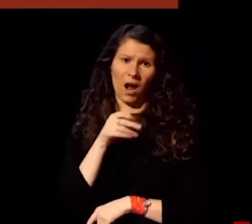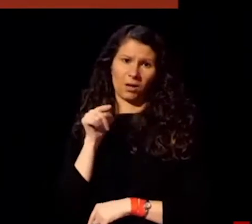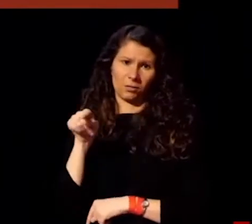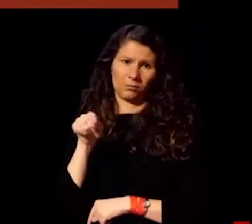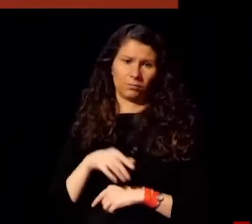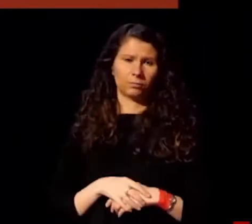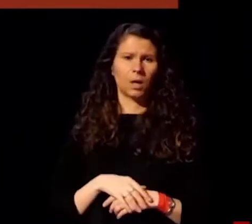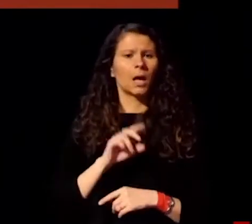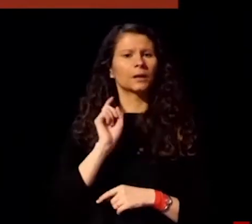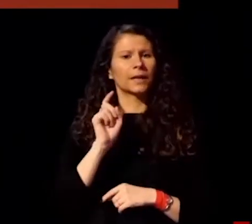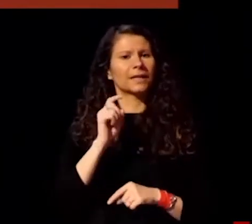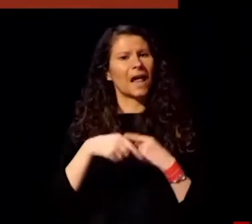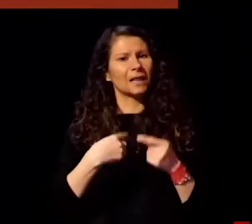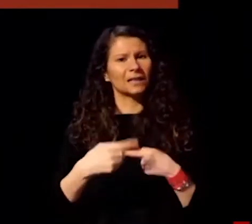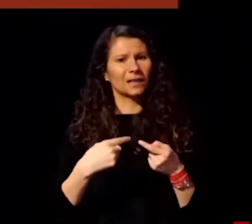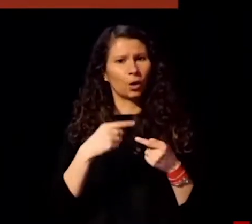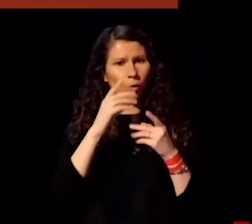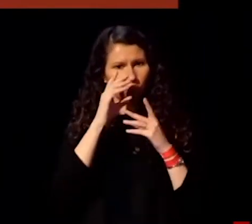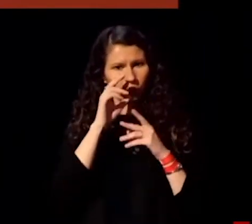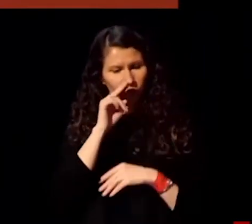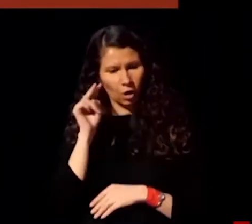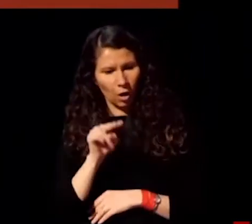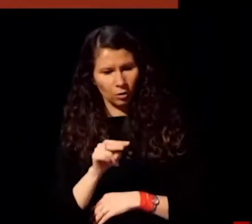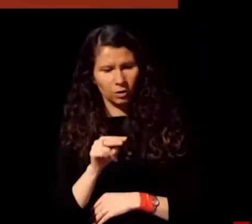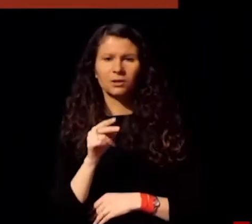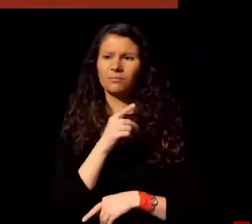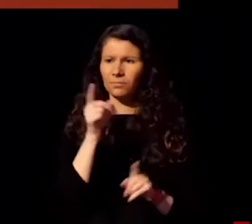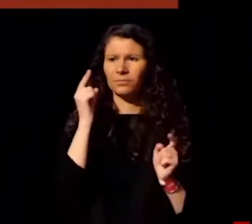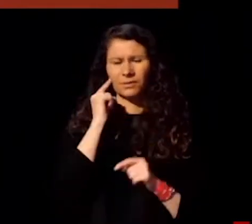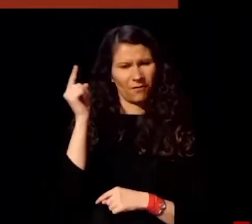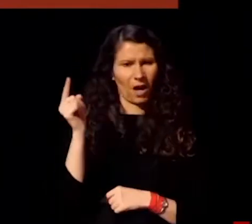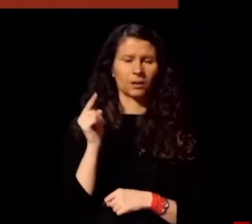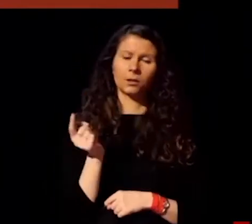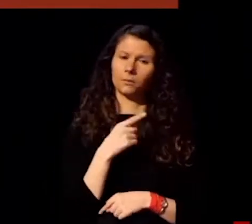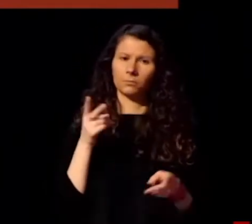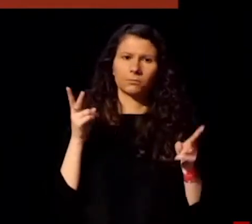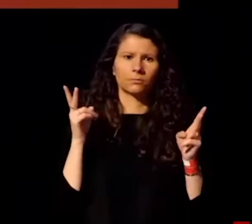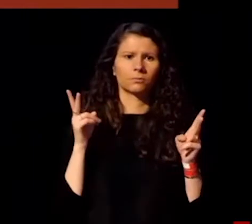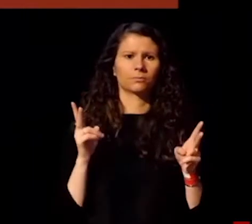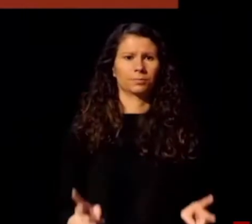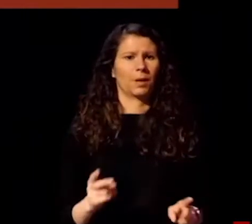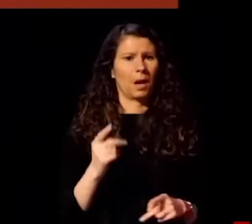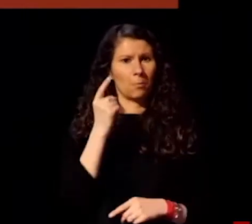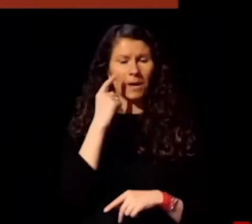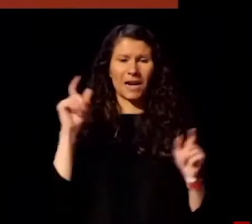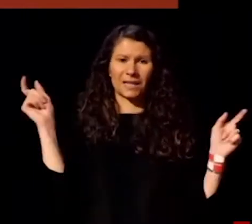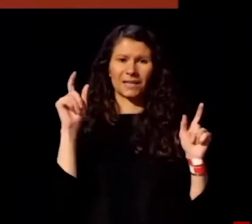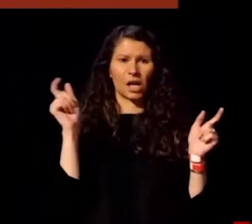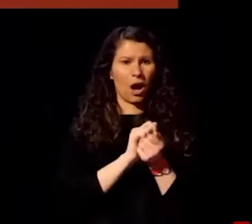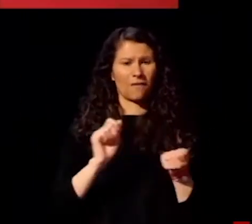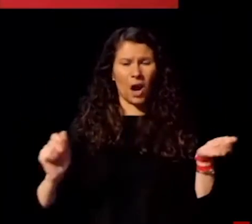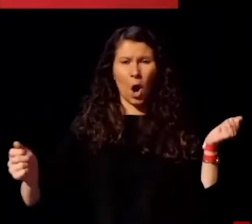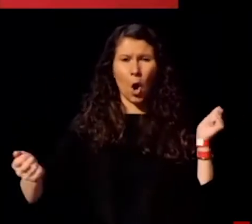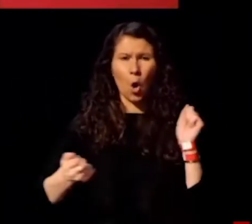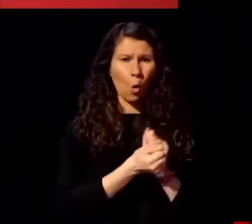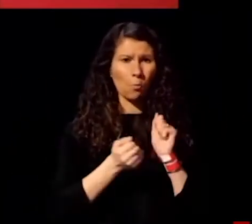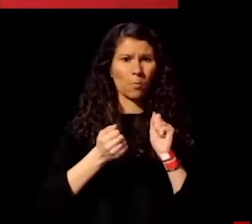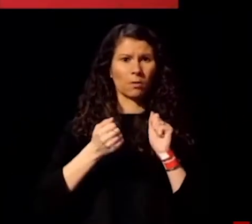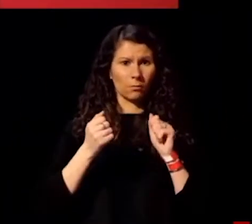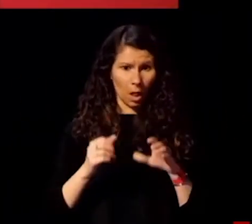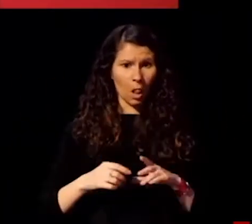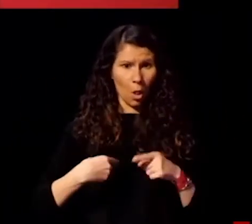sich mit der digitalisierung befasst weiß wir leben inmitten des größten gesellschaftlichen umbruchs seit